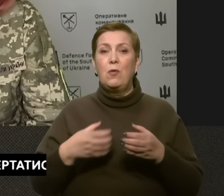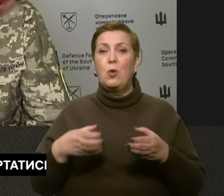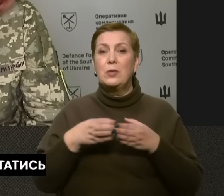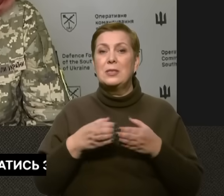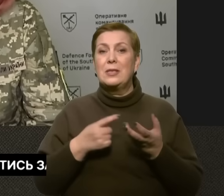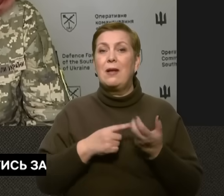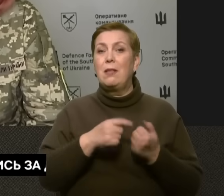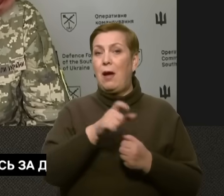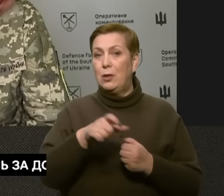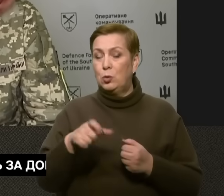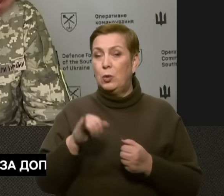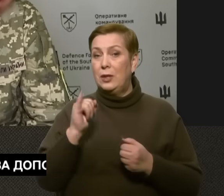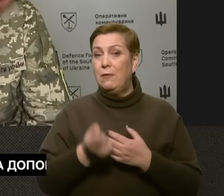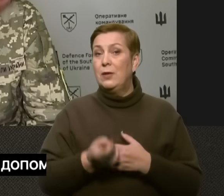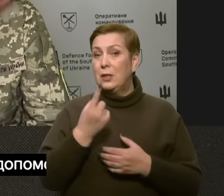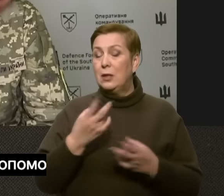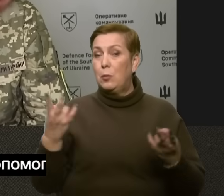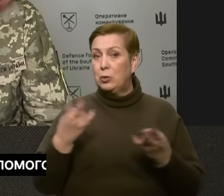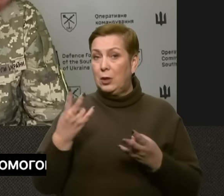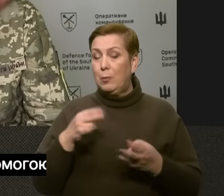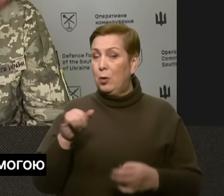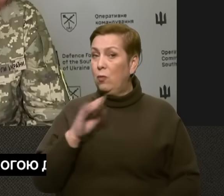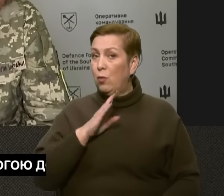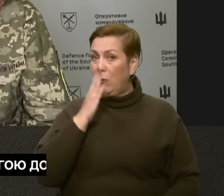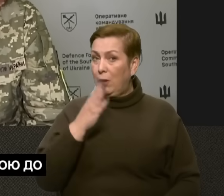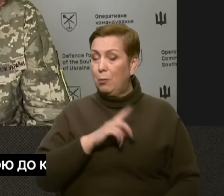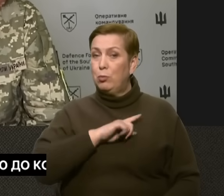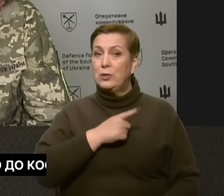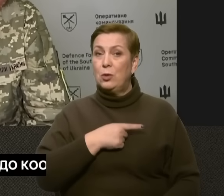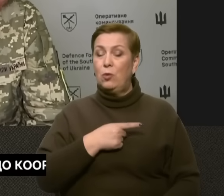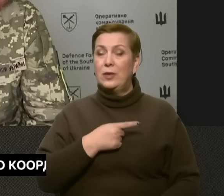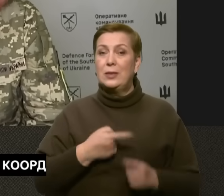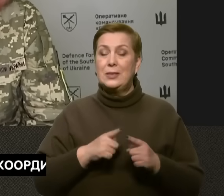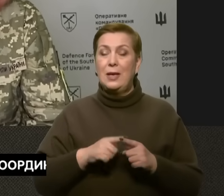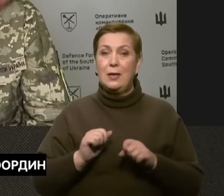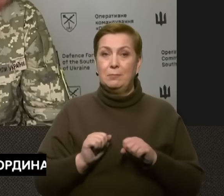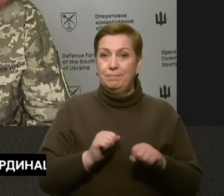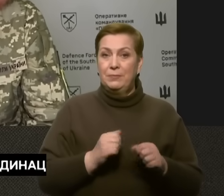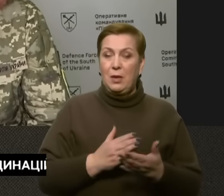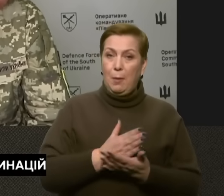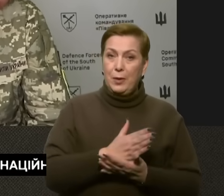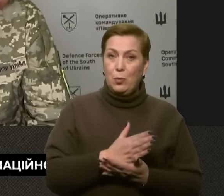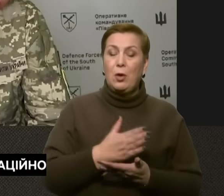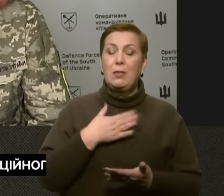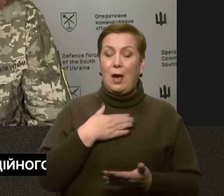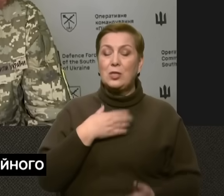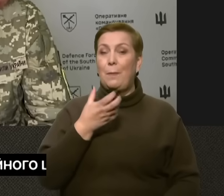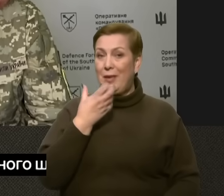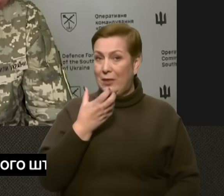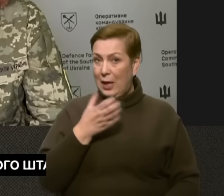що зараз виникла потреба у ворога посилювати цей напрямок, зокрема наш напрямок південний